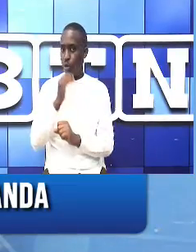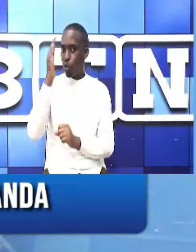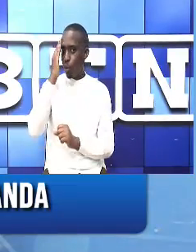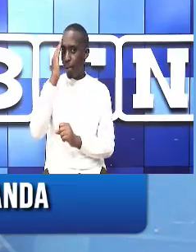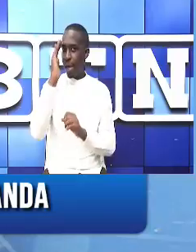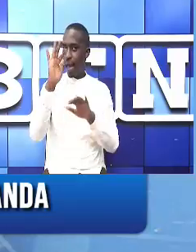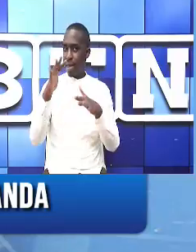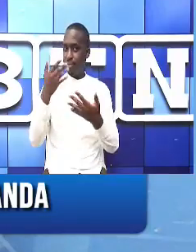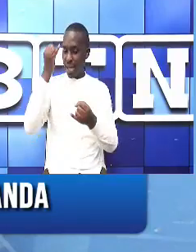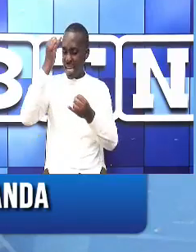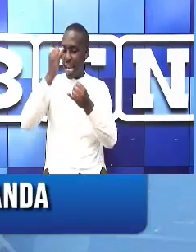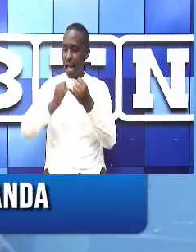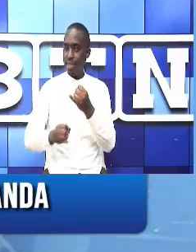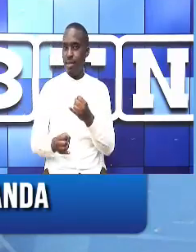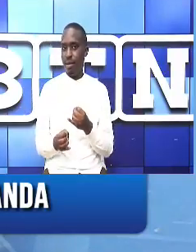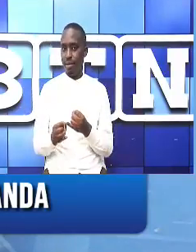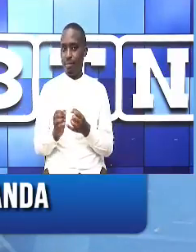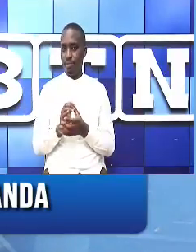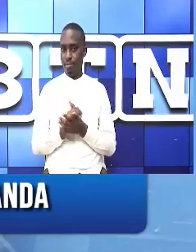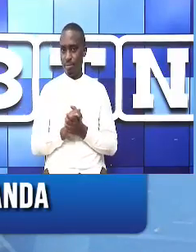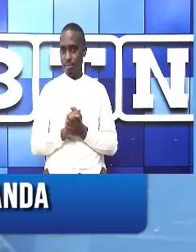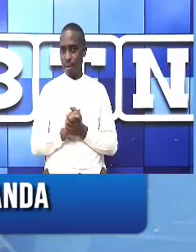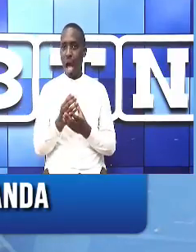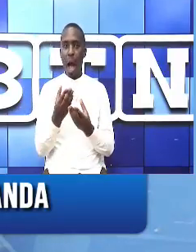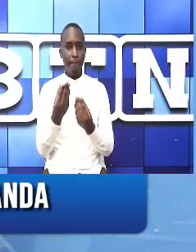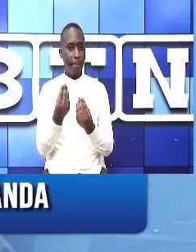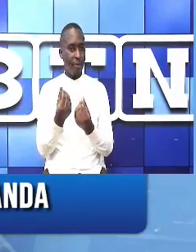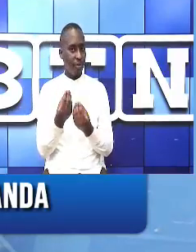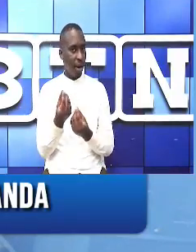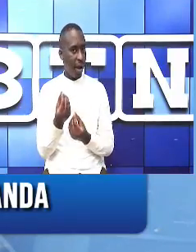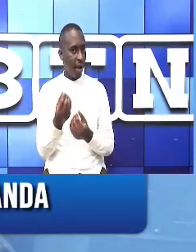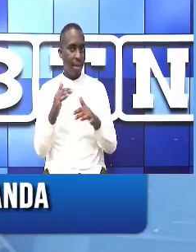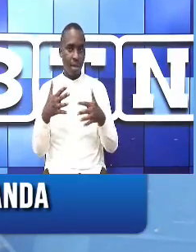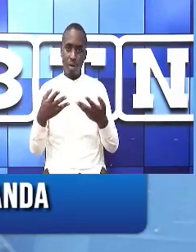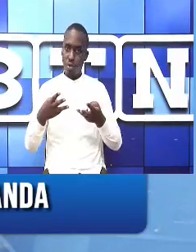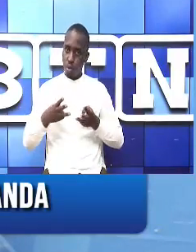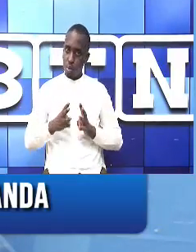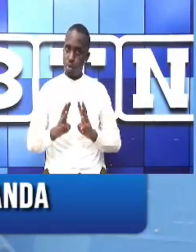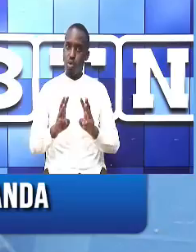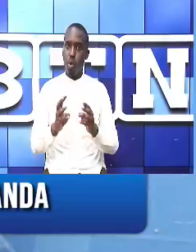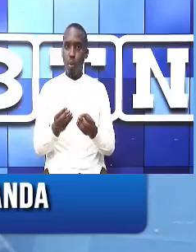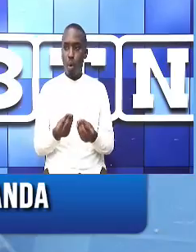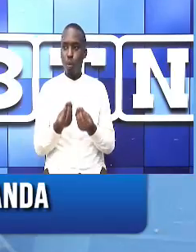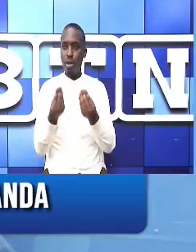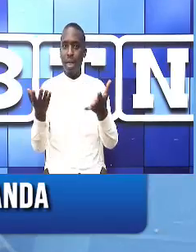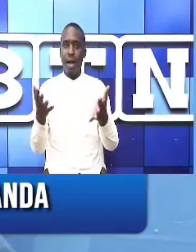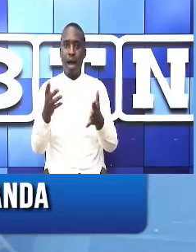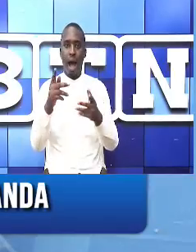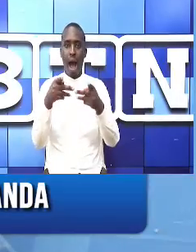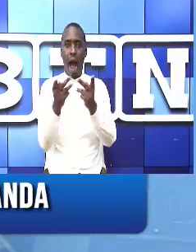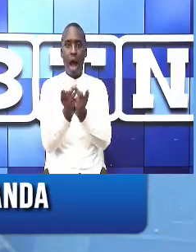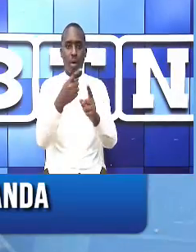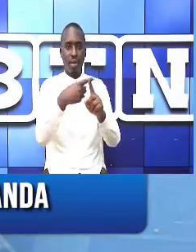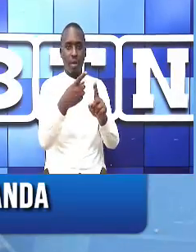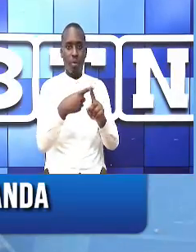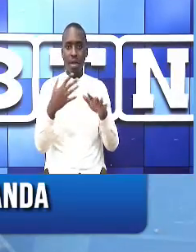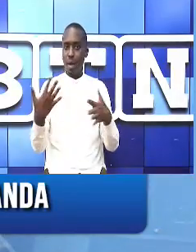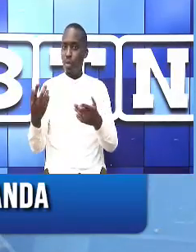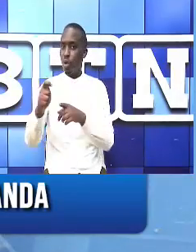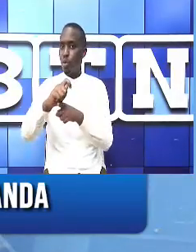ese nimara kurangira amafaranga cyangwa uburyo bwo kuyidiseminatinga